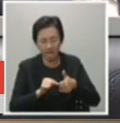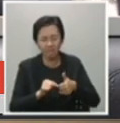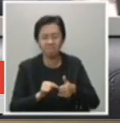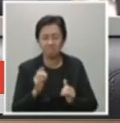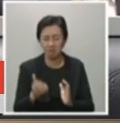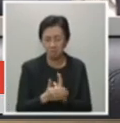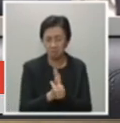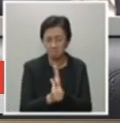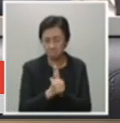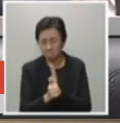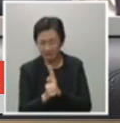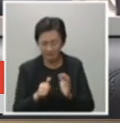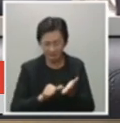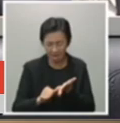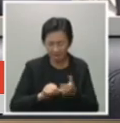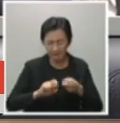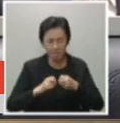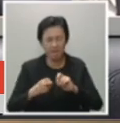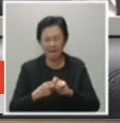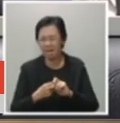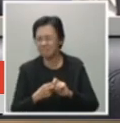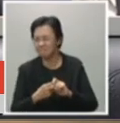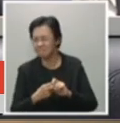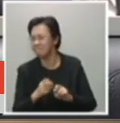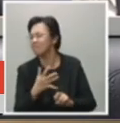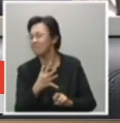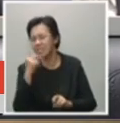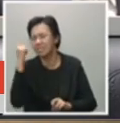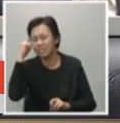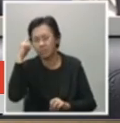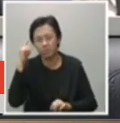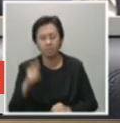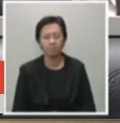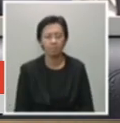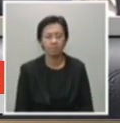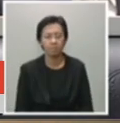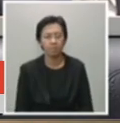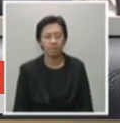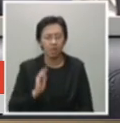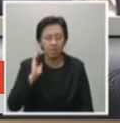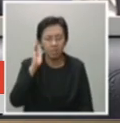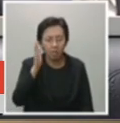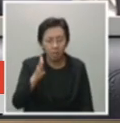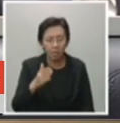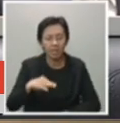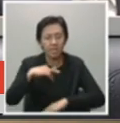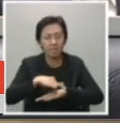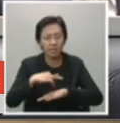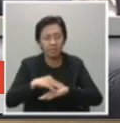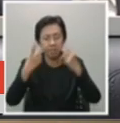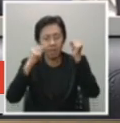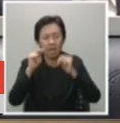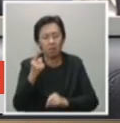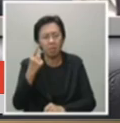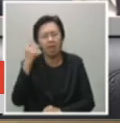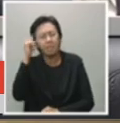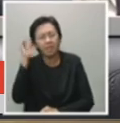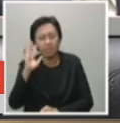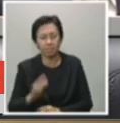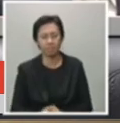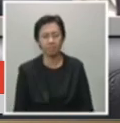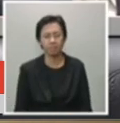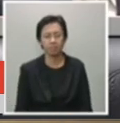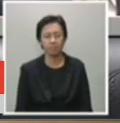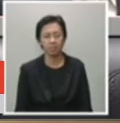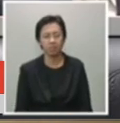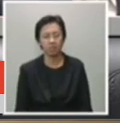ไรในการแก้ปัญหาให้ประเทศชาติได้บ้างและจะมีโอกาสกลับมาดำรงตำแหน่งผู้บริหารประเทศอีกครั้ง